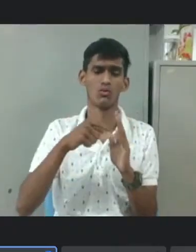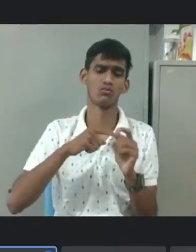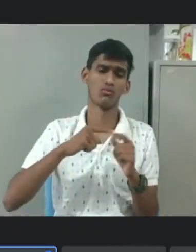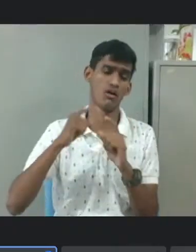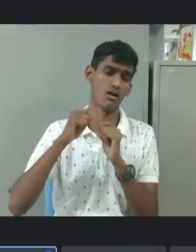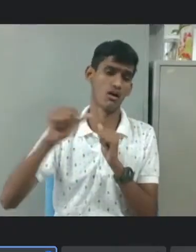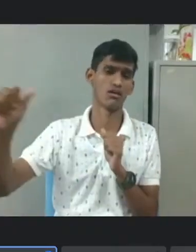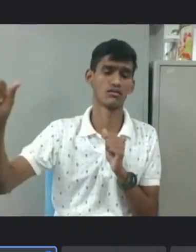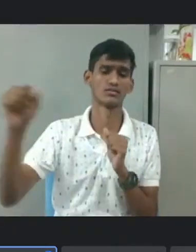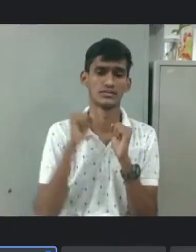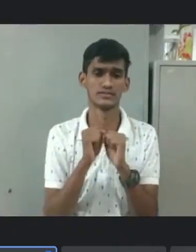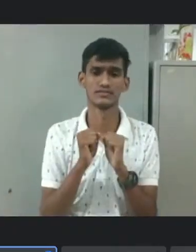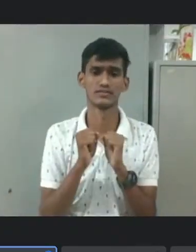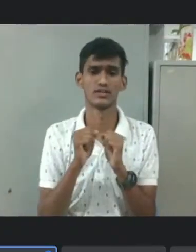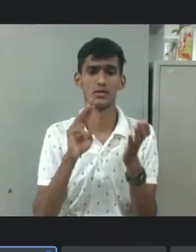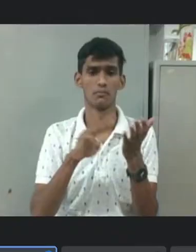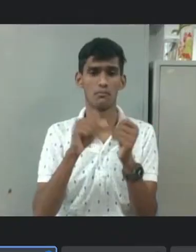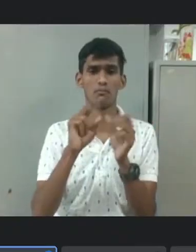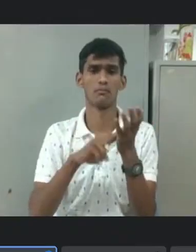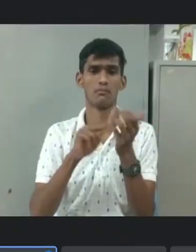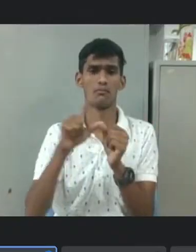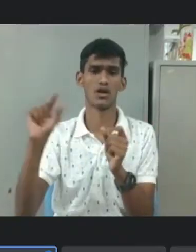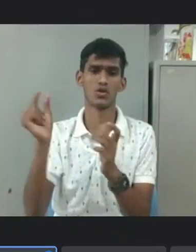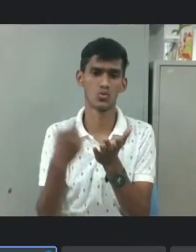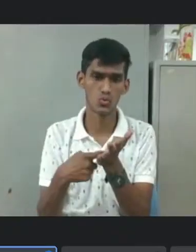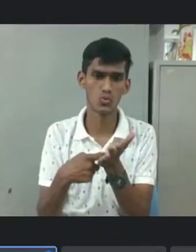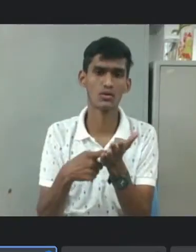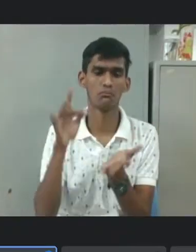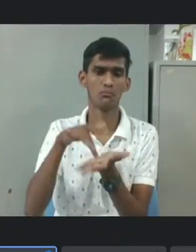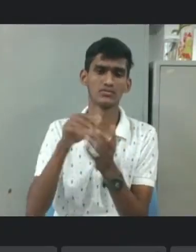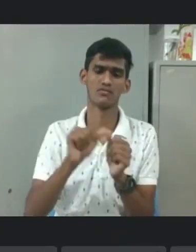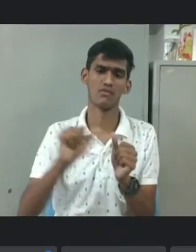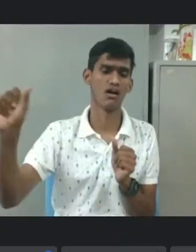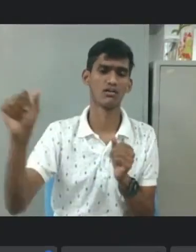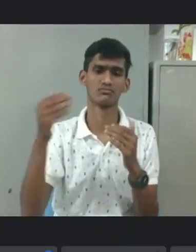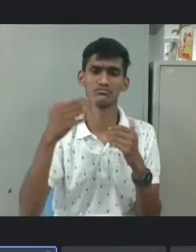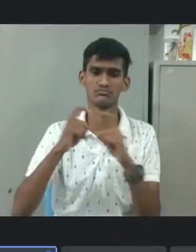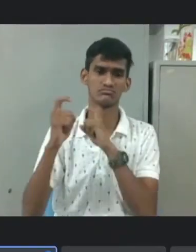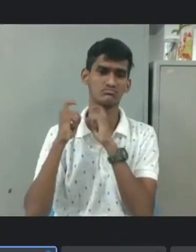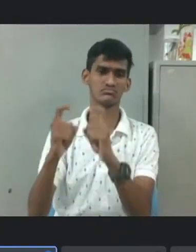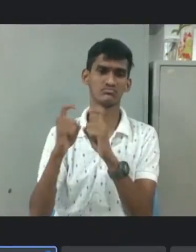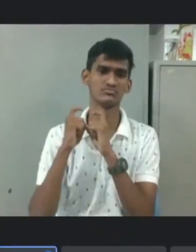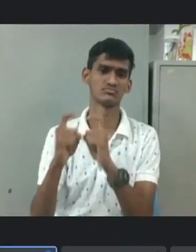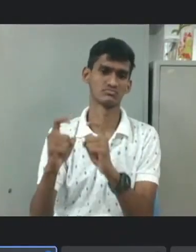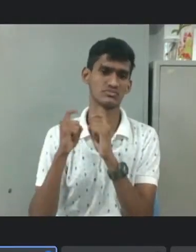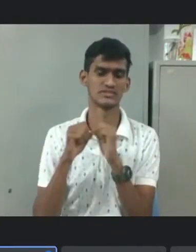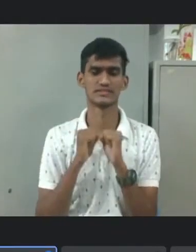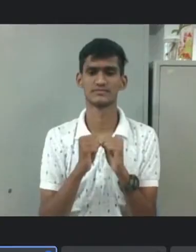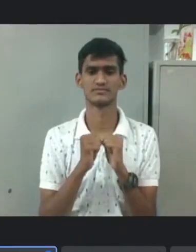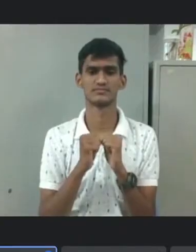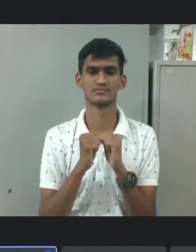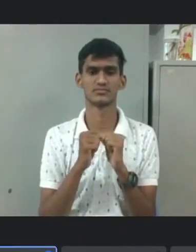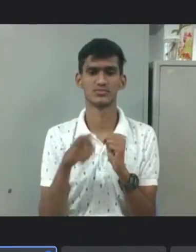ആവശ്യതാവുകയാണ്. മണലൂര് അങ്ങനെ ദൂരെയുള്ള സ്കൂളിലൊക്കെയാണ് പോണത്. അപ്പൊ അതിന് ഞങ്ങൾക്ക് പ്രത്യേകമായിട്ട് വല്ല